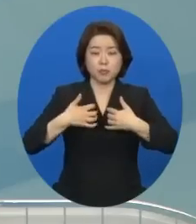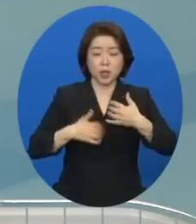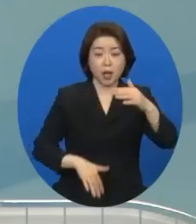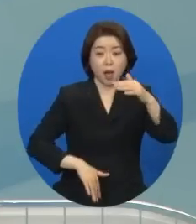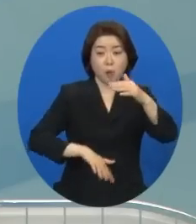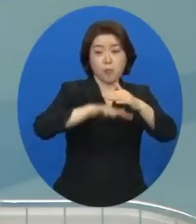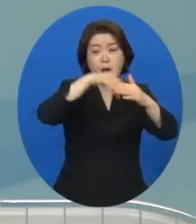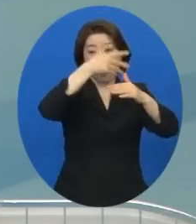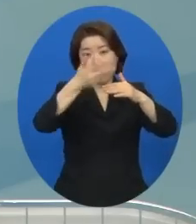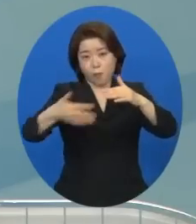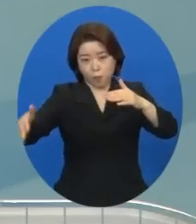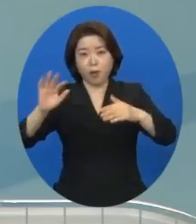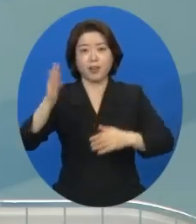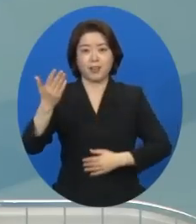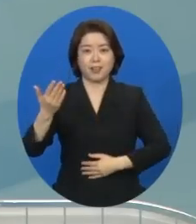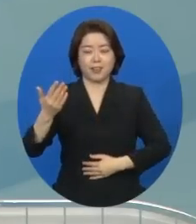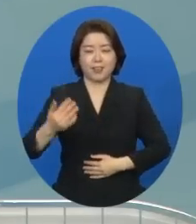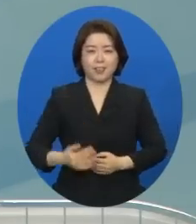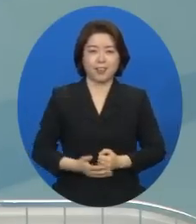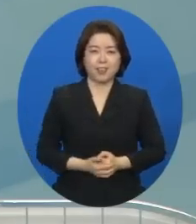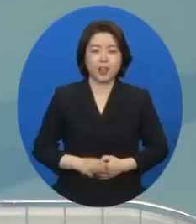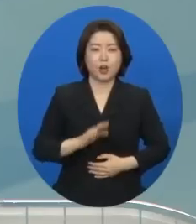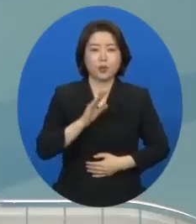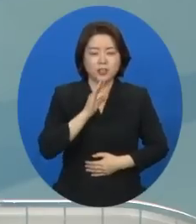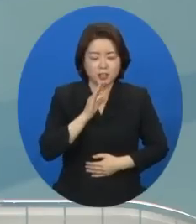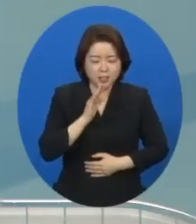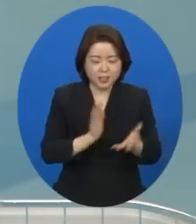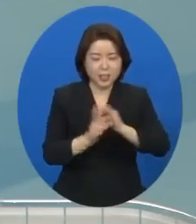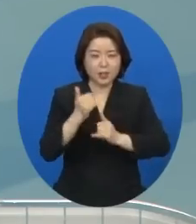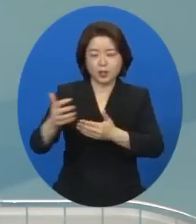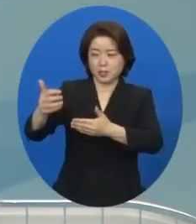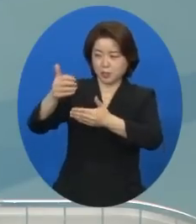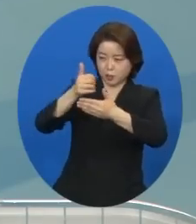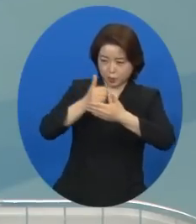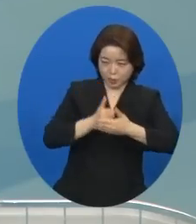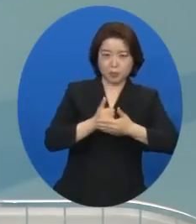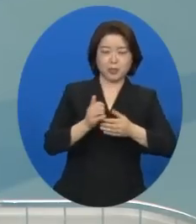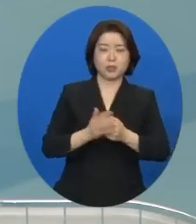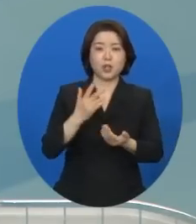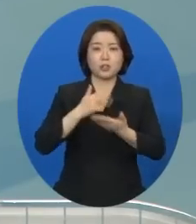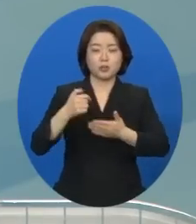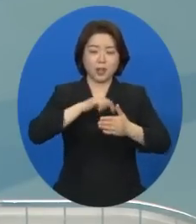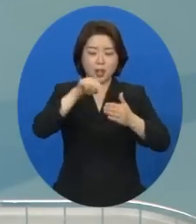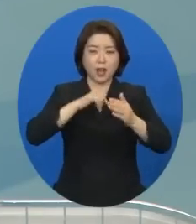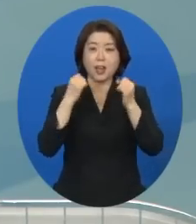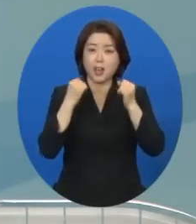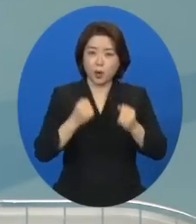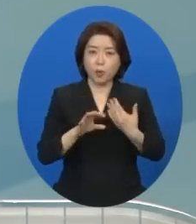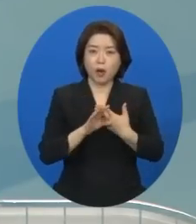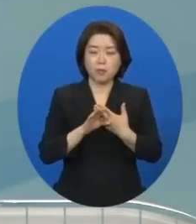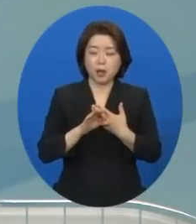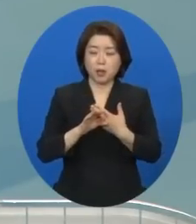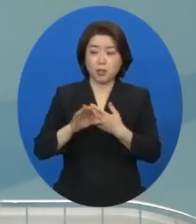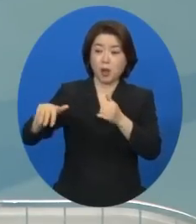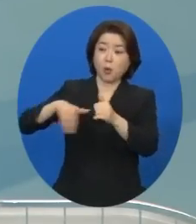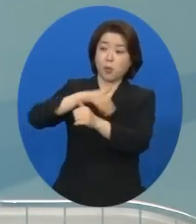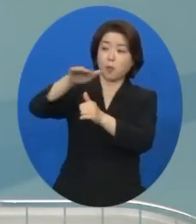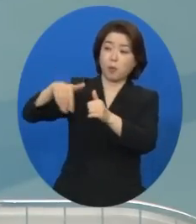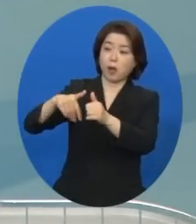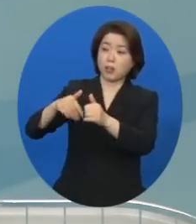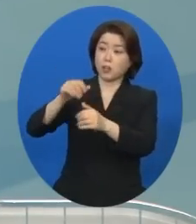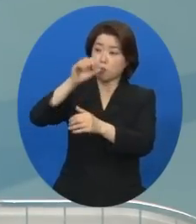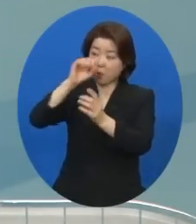넘치게 하려는 것이에요. 우리가 진짜 예수님을 영접해서 주님이 우리 안에 거하시면 환경 때문에 기쁜 게